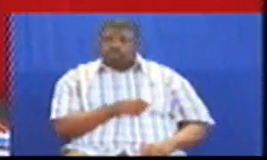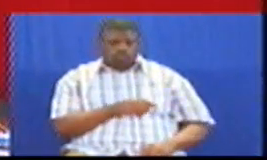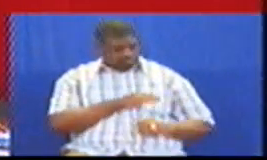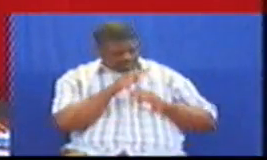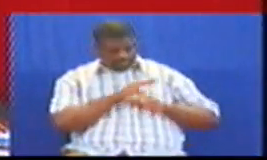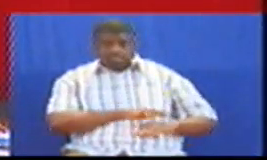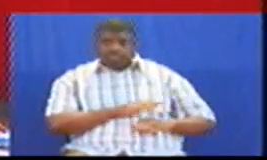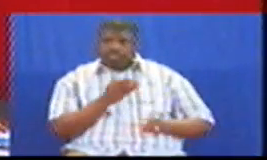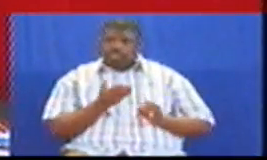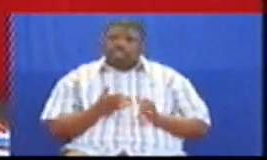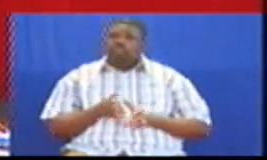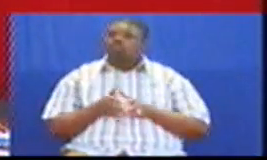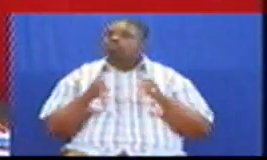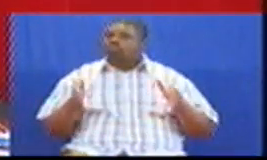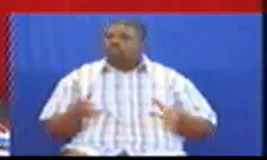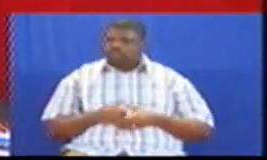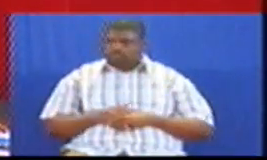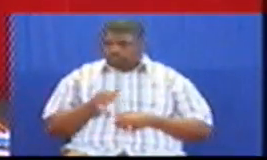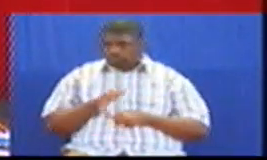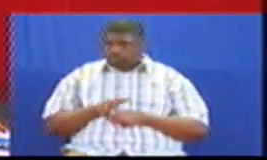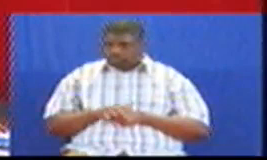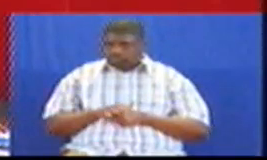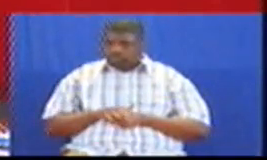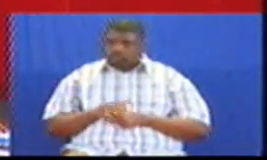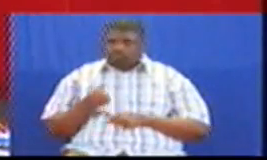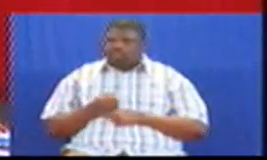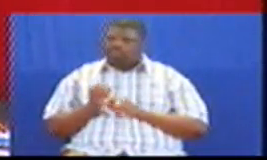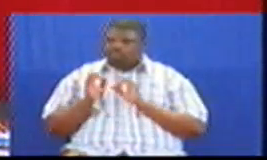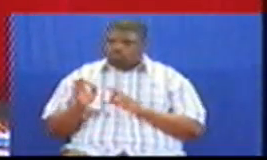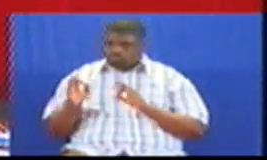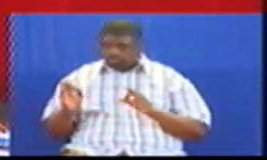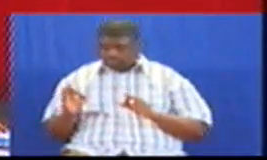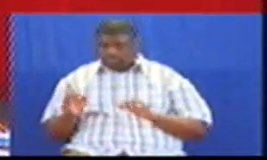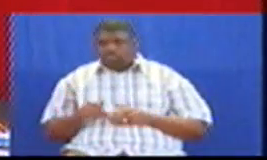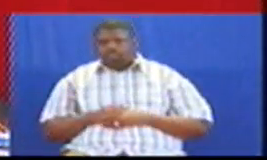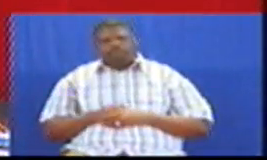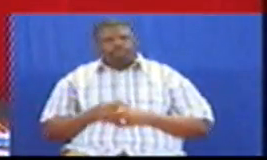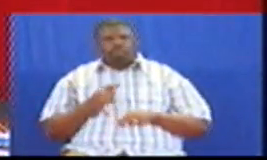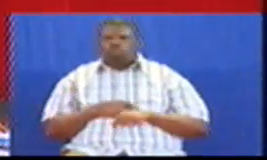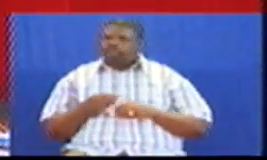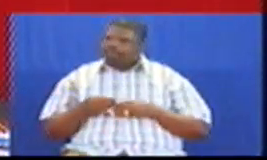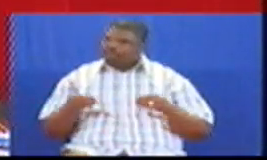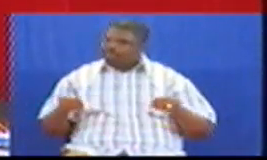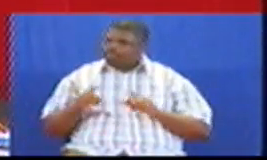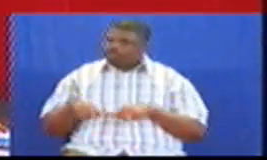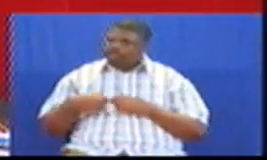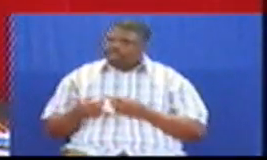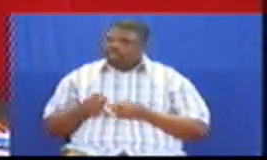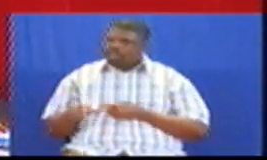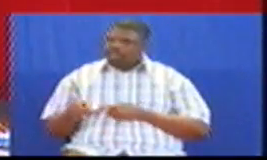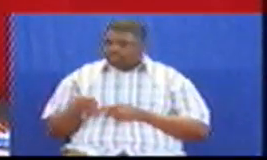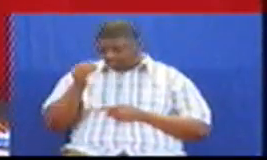tumejiridhisha kwa kiasi kikubwa kwamba wengi wana qualify vizuri, ni mawakili wa muda mrefu, lakini pia wanayo elimu ya